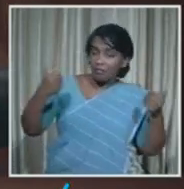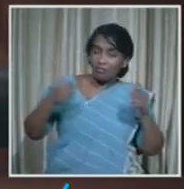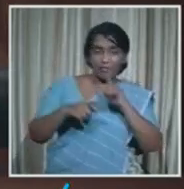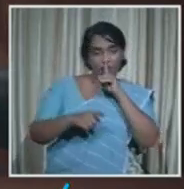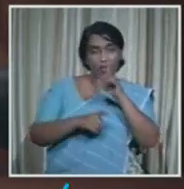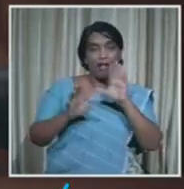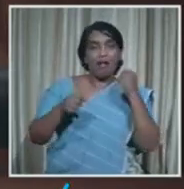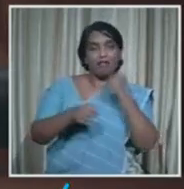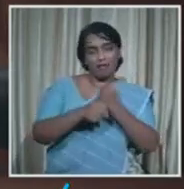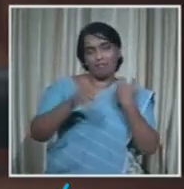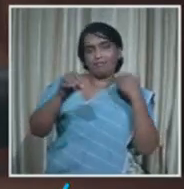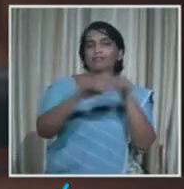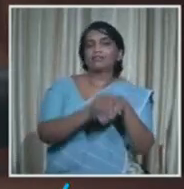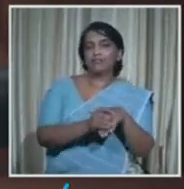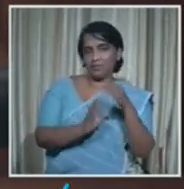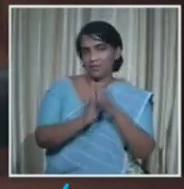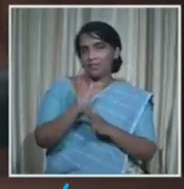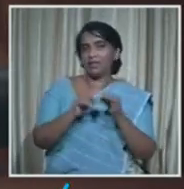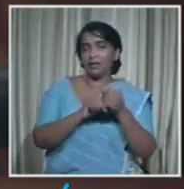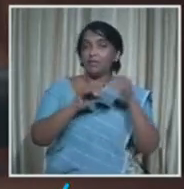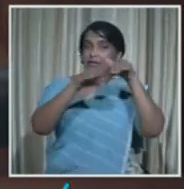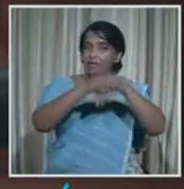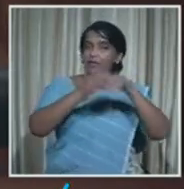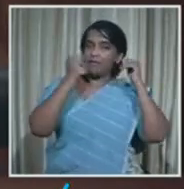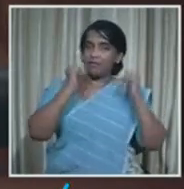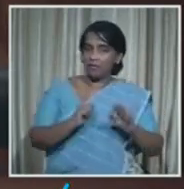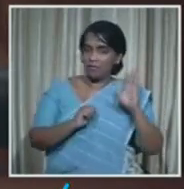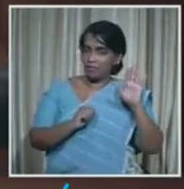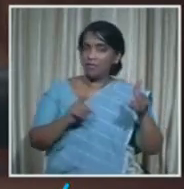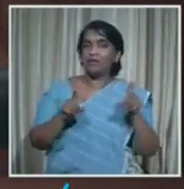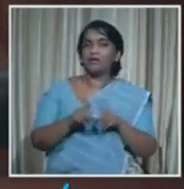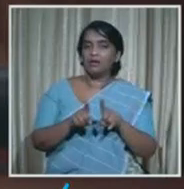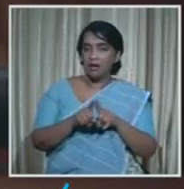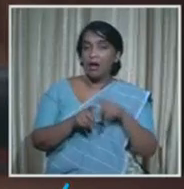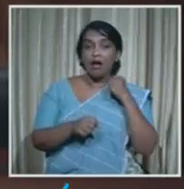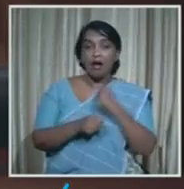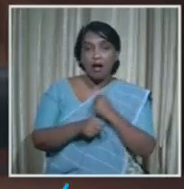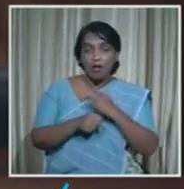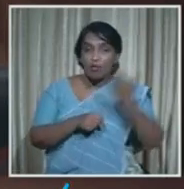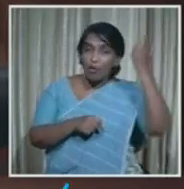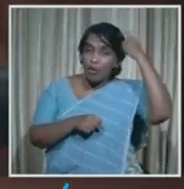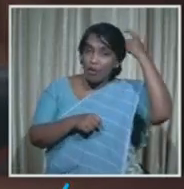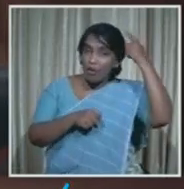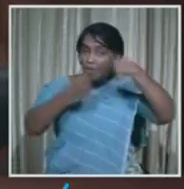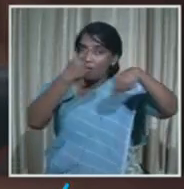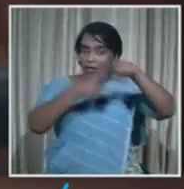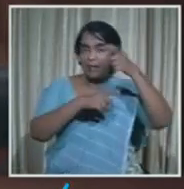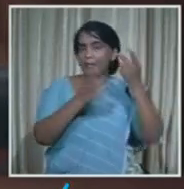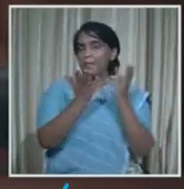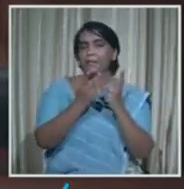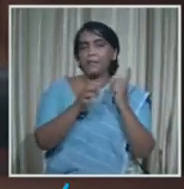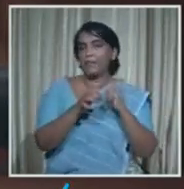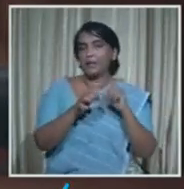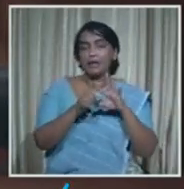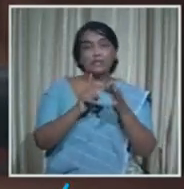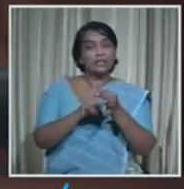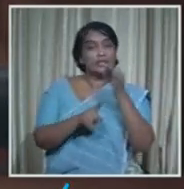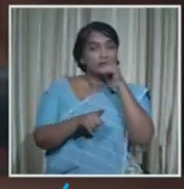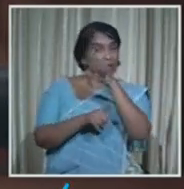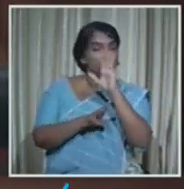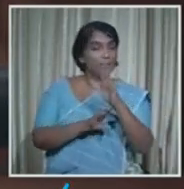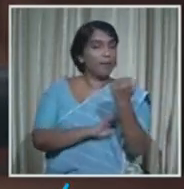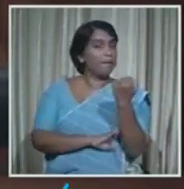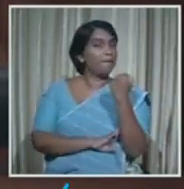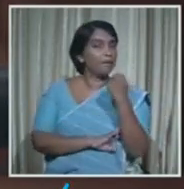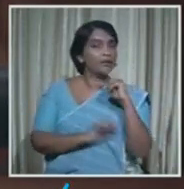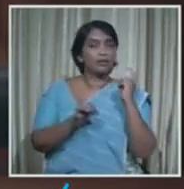ආණ්ඩු පක්ෂ නියෝජනය කරන මන්ත්‍රීවරයට ආණ්ඩු වාඩි වෙලා ඉන්නවා ඒ නිසා මේ ආණ්ඩුවේ ඔලුගෙඩි පිළිබඳ ප්‍රශ්නයක් වූ ජනාධිපතිවරයාට පැවරී තිබෙන බලතල